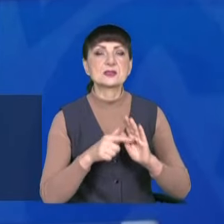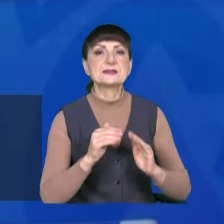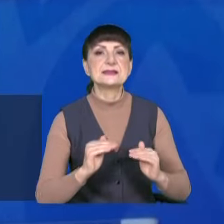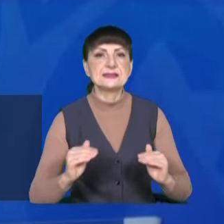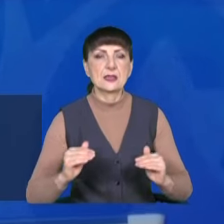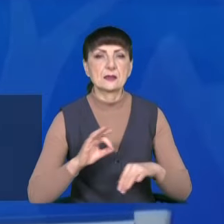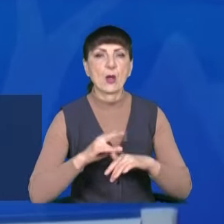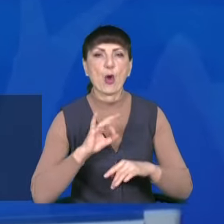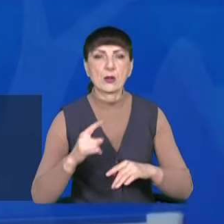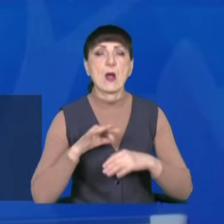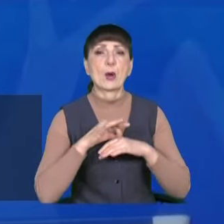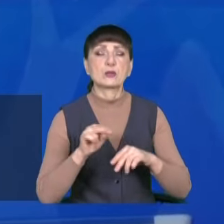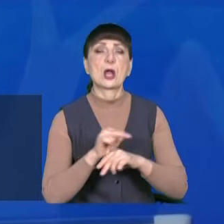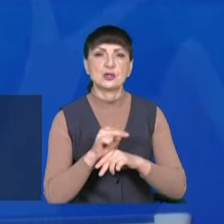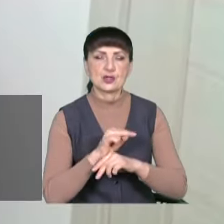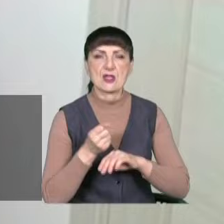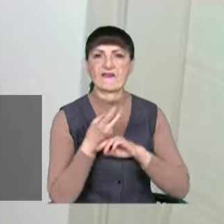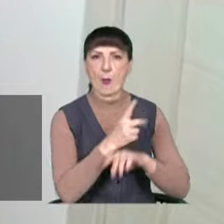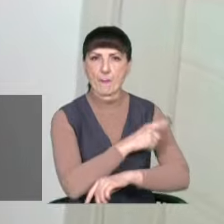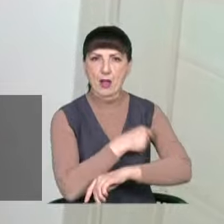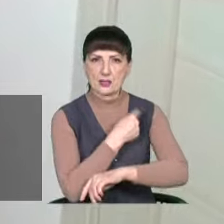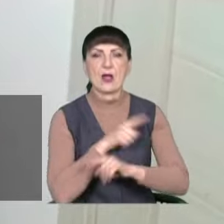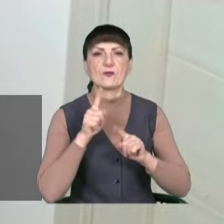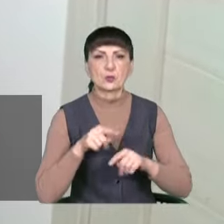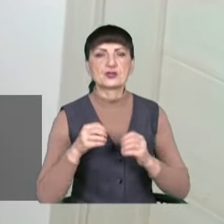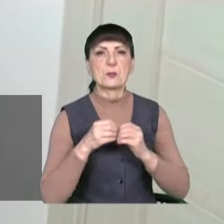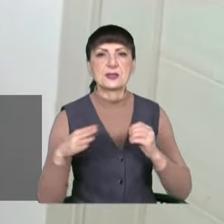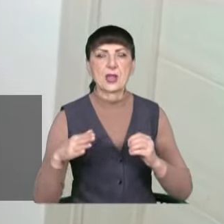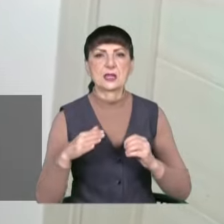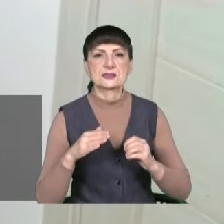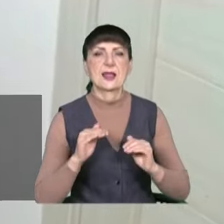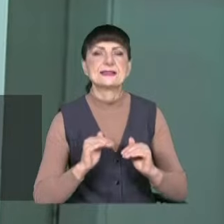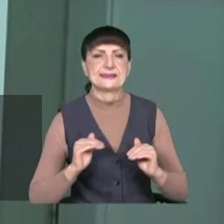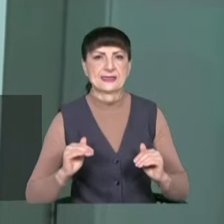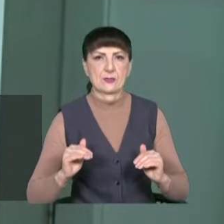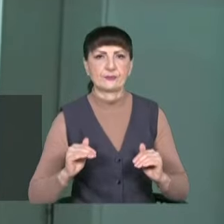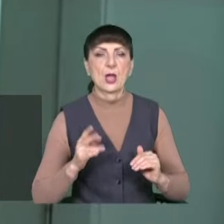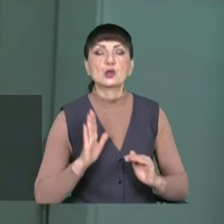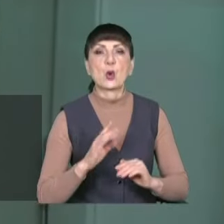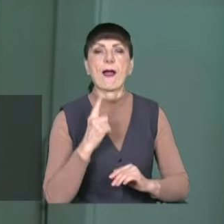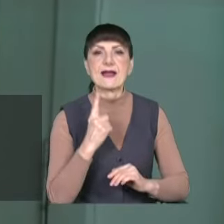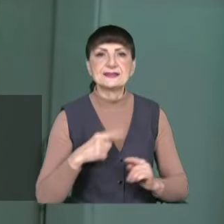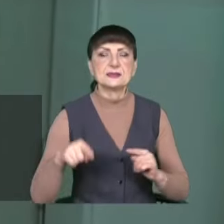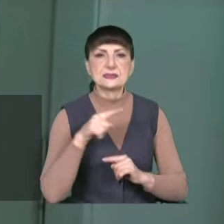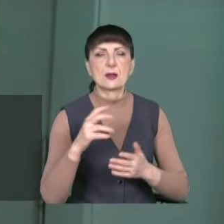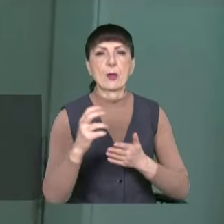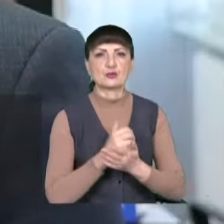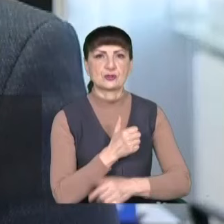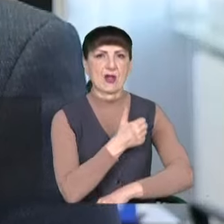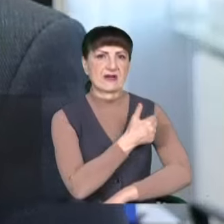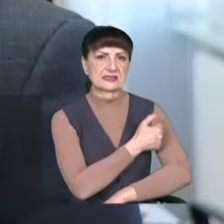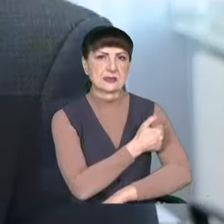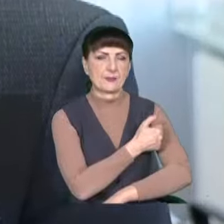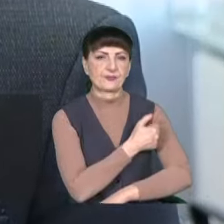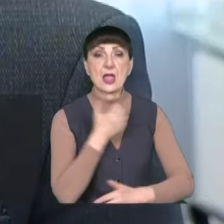с диагнозом корь проходят лечение в стационаре, в том числе 15 юных североказахстанцев. И только один из них получил вакцину.